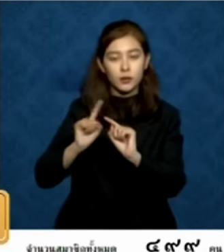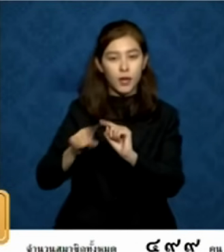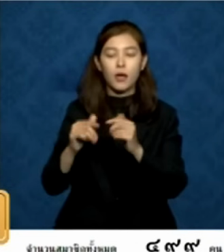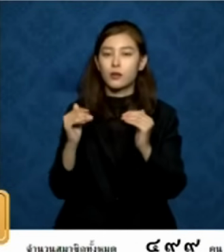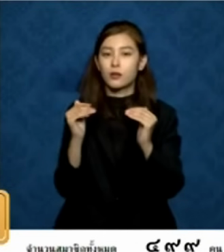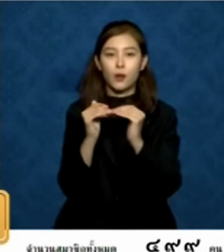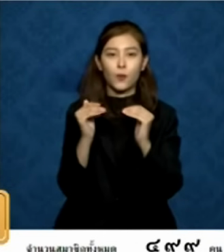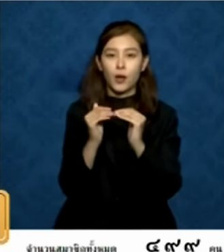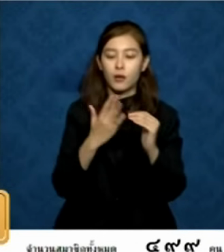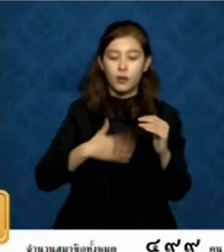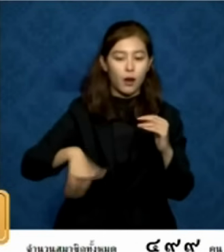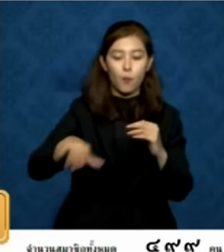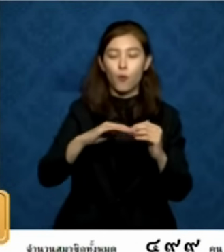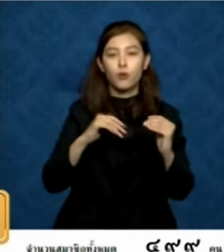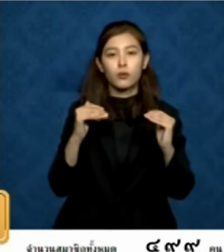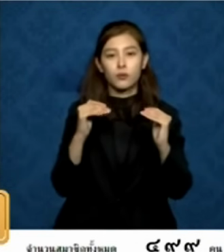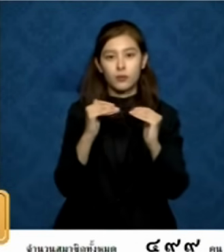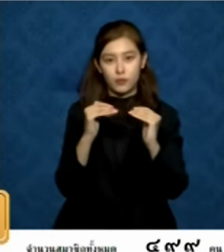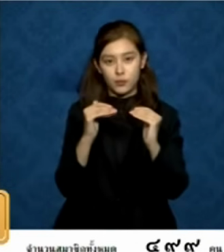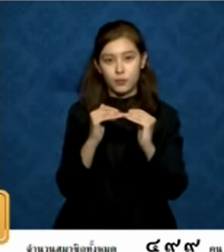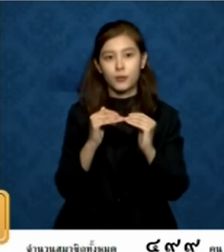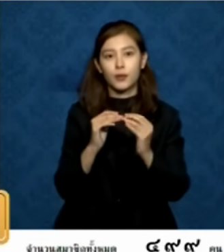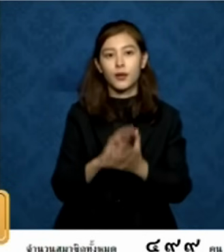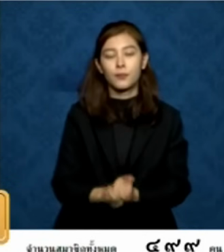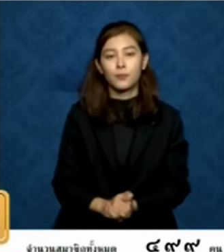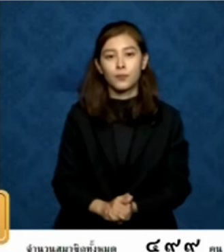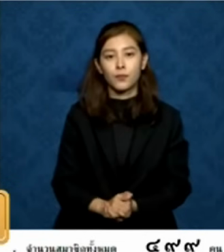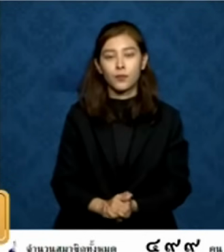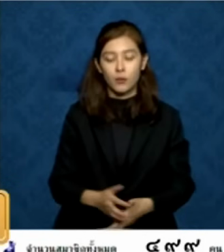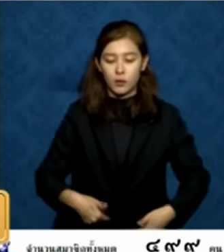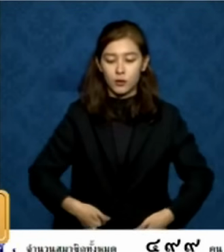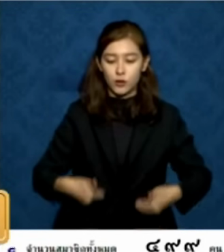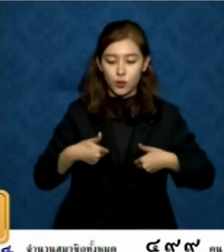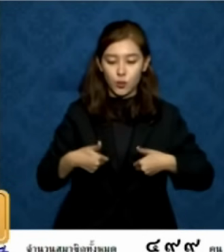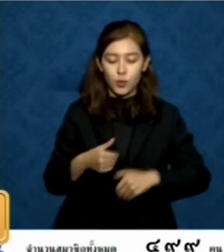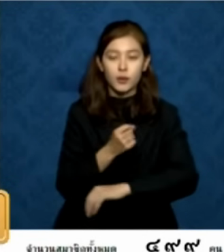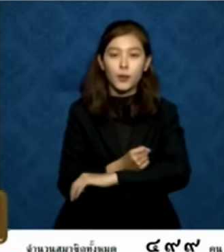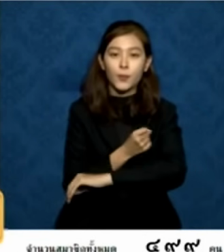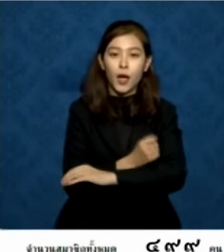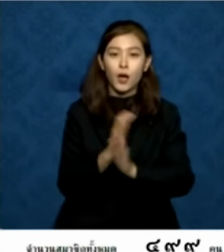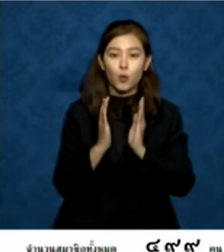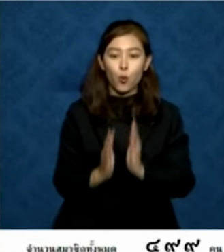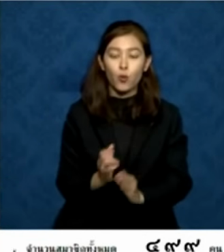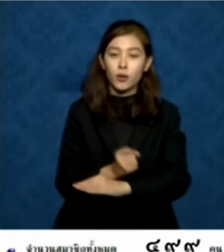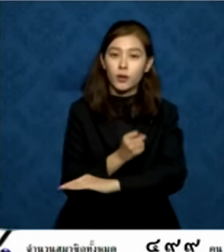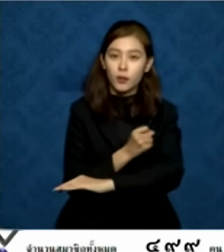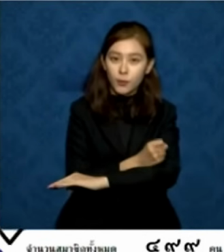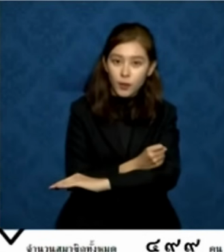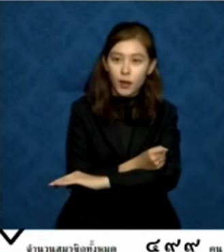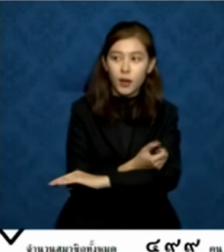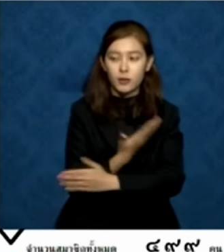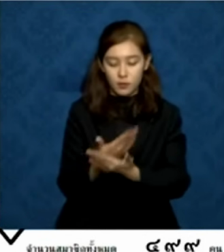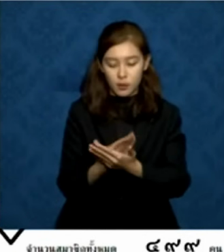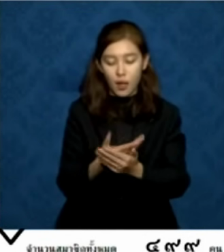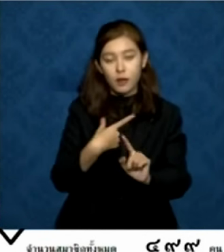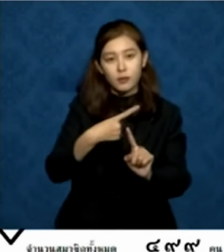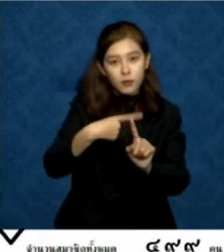มเป็นธรรมและทั่วถึงรวมทั้งคุณภาพชีวิตของแรงงานทั้งในระบบและนอกระบบ